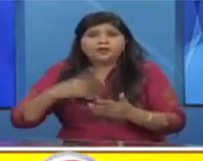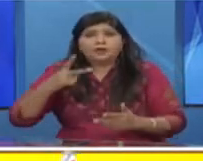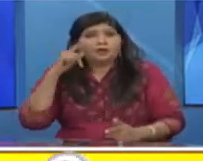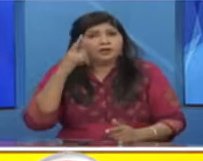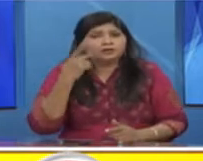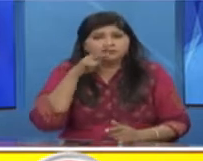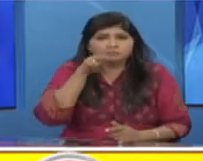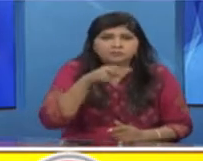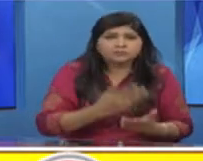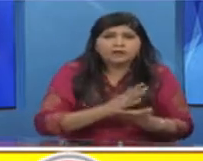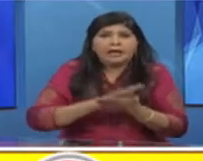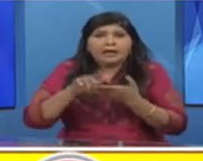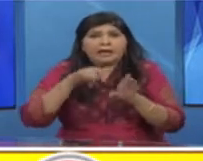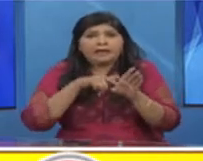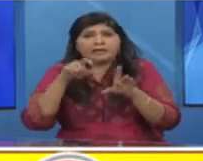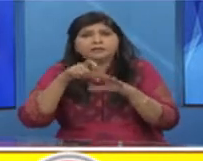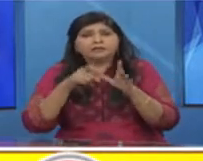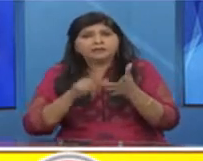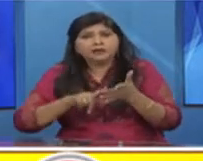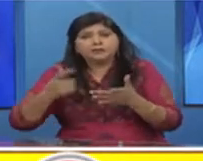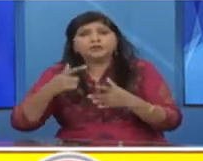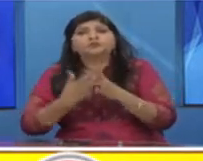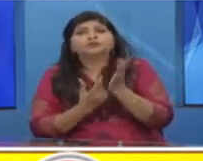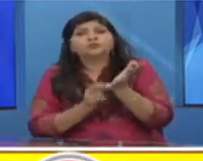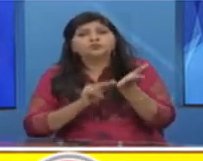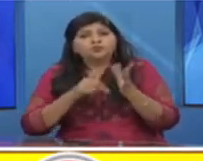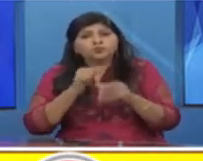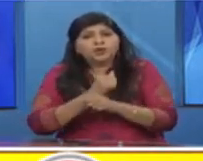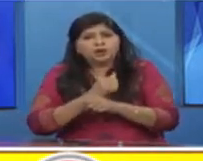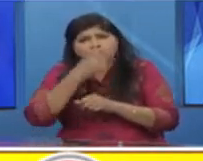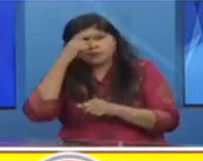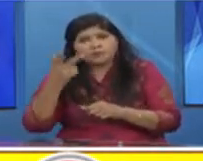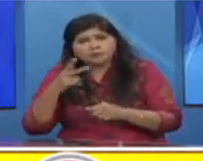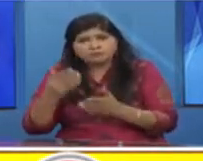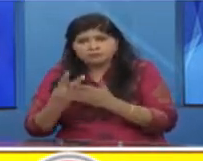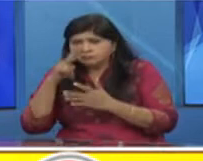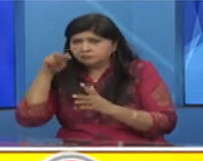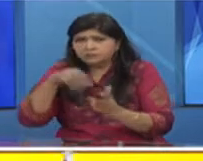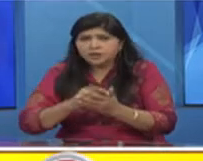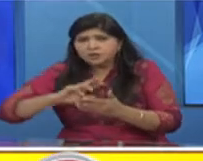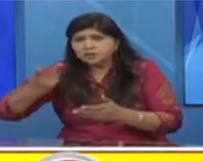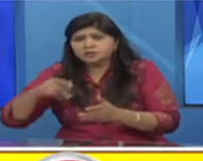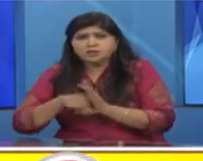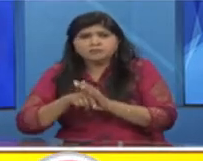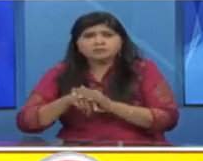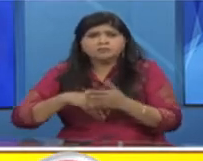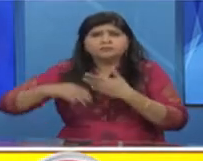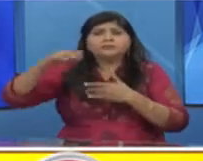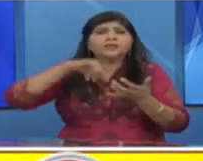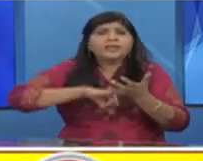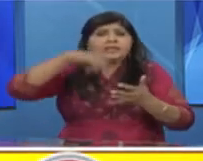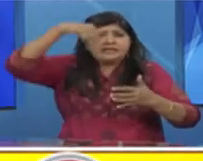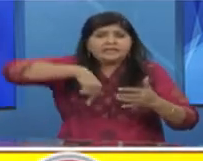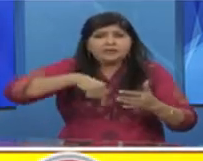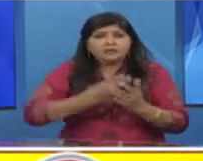नजर हैदराबाद, जूनागढ़ और अन्य राज्यों पर केंद्रित थी, वहीं दूसरी तरफ उनका ध्यान दूर सुदूर दक्षिण